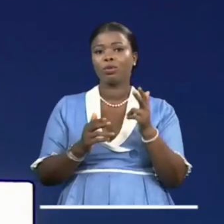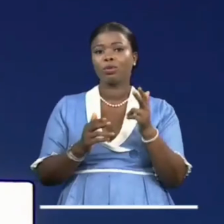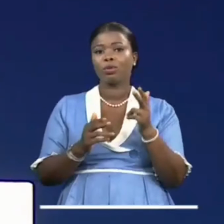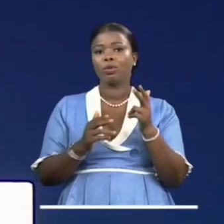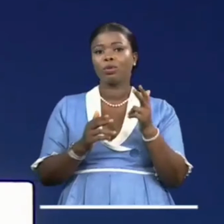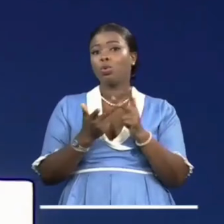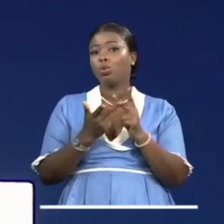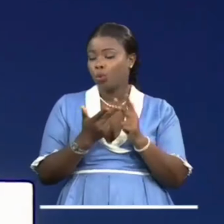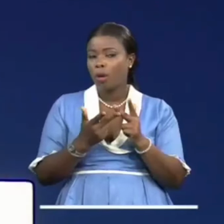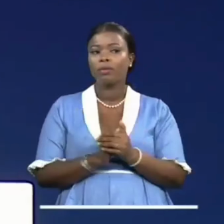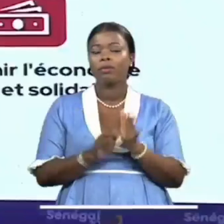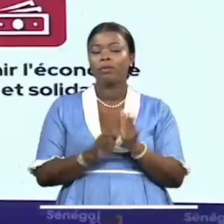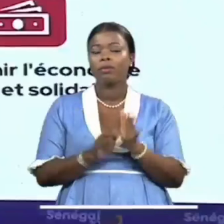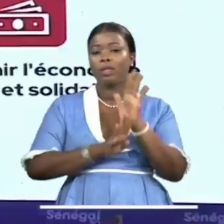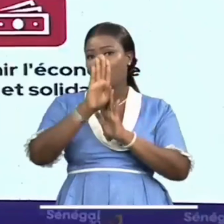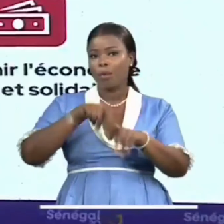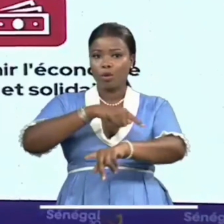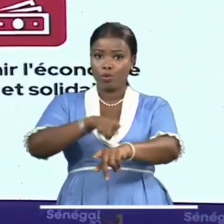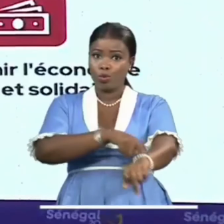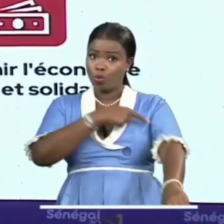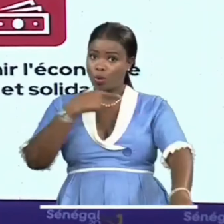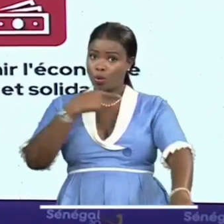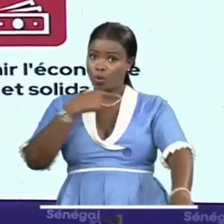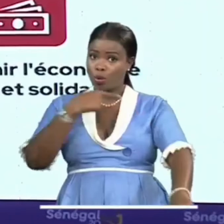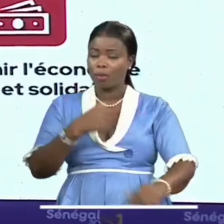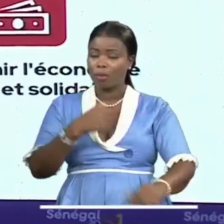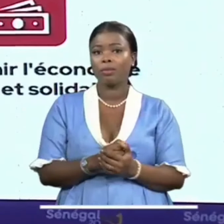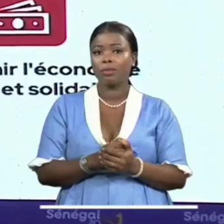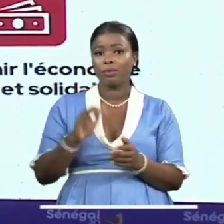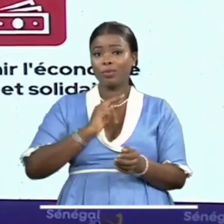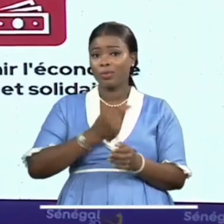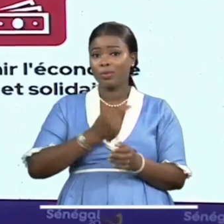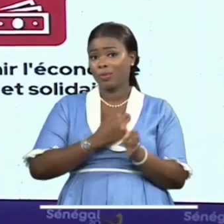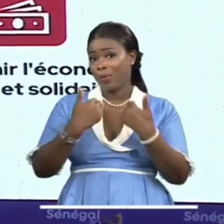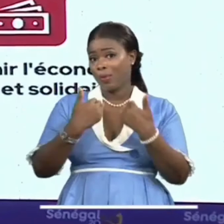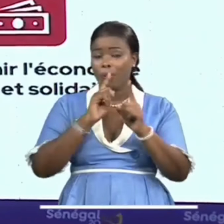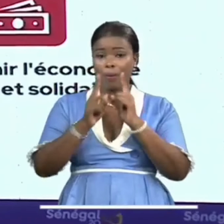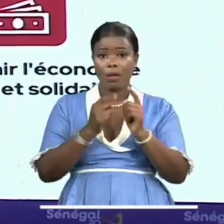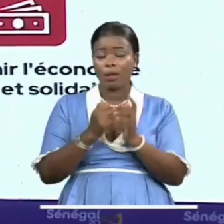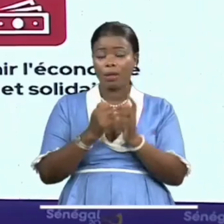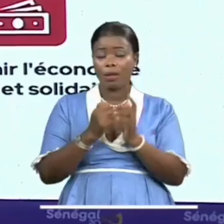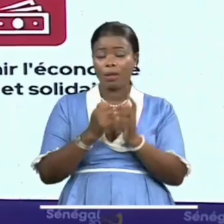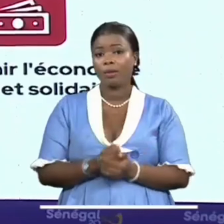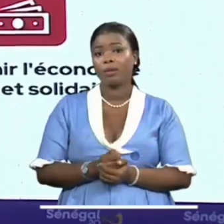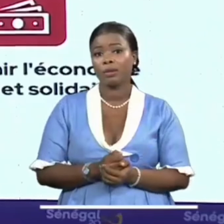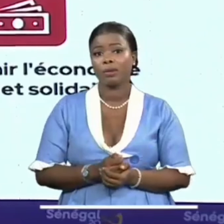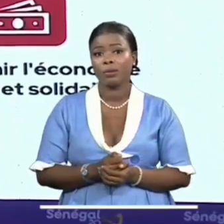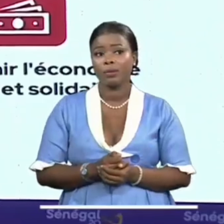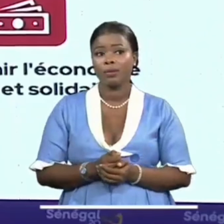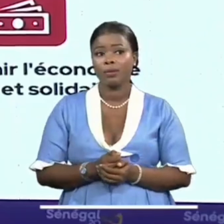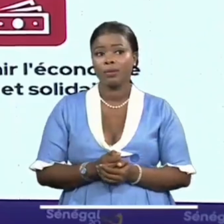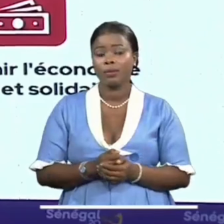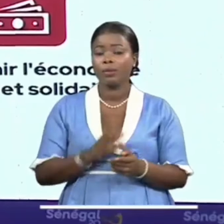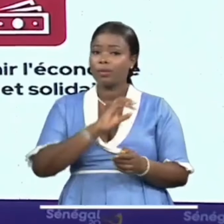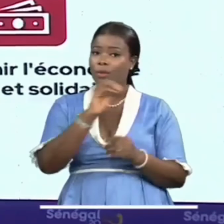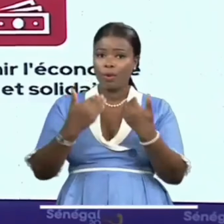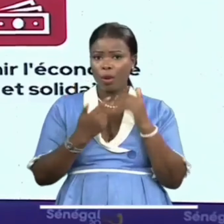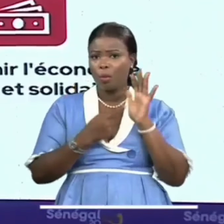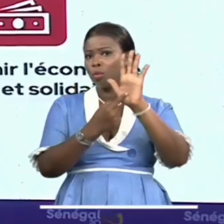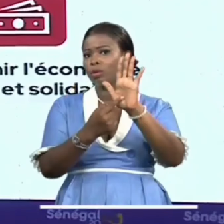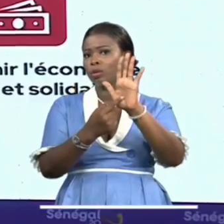l'axe et tout à l'heure dans le diagnostic on en a parlé on a montré déjà au Sénégal